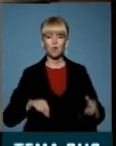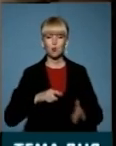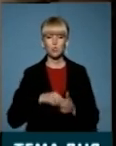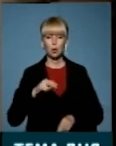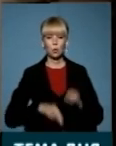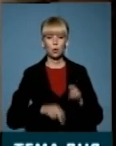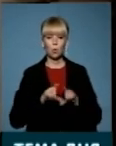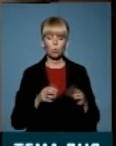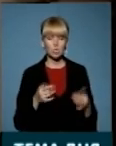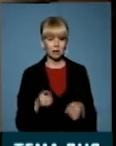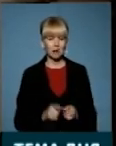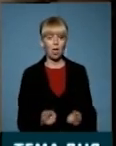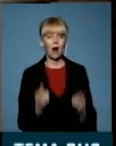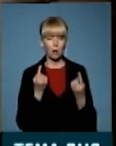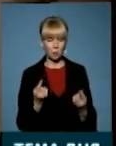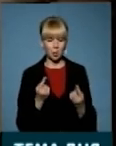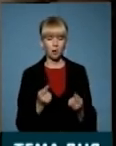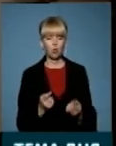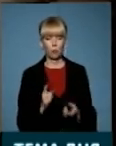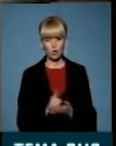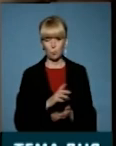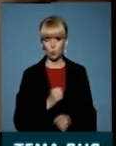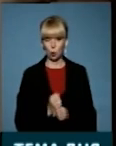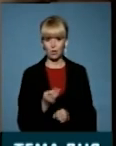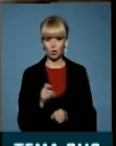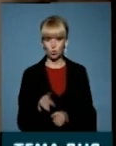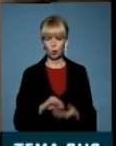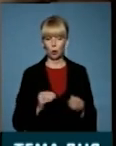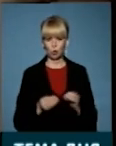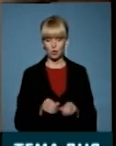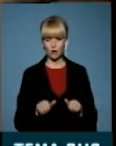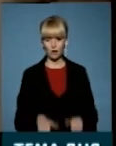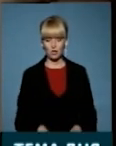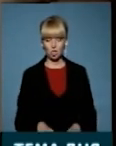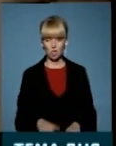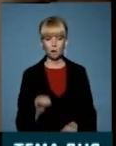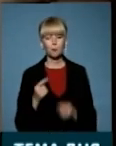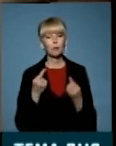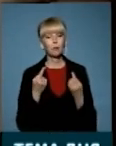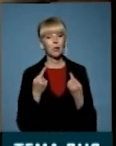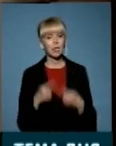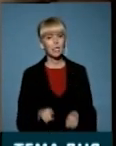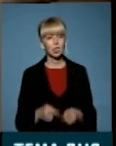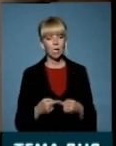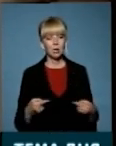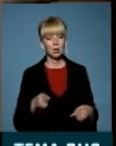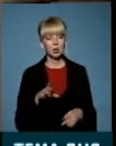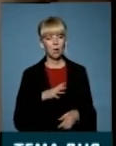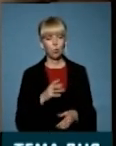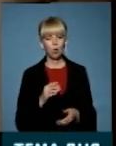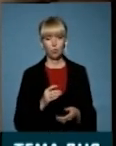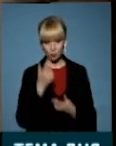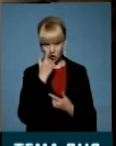містобудівного комплексу, оскільки це така капітальна має бути робота, для того, щоб цю проблему вирішити. Інші речі, які там були в